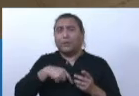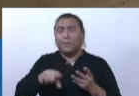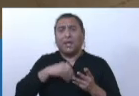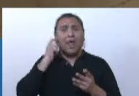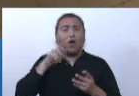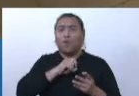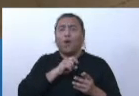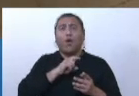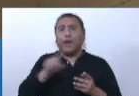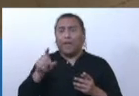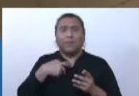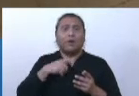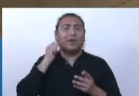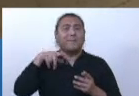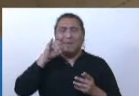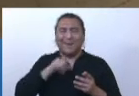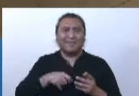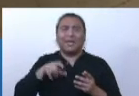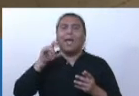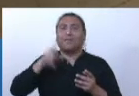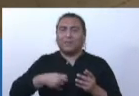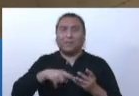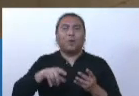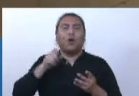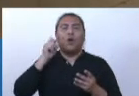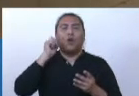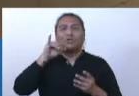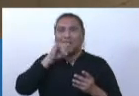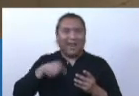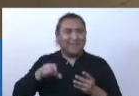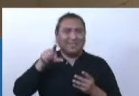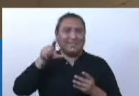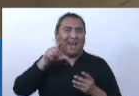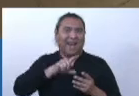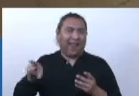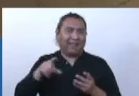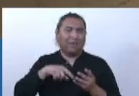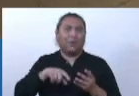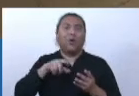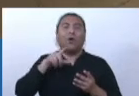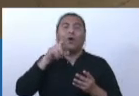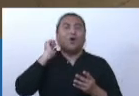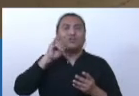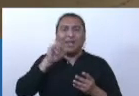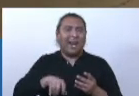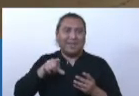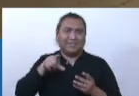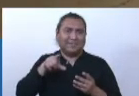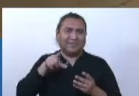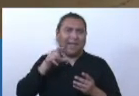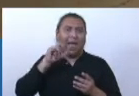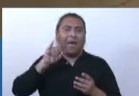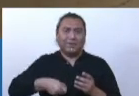negativo. Jiménez, afirmativo. Gladys González, negativo. María Teresa González, afirmativo.